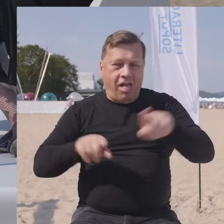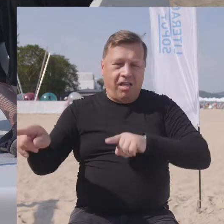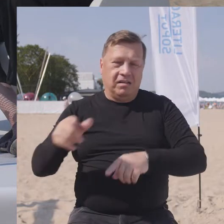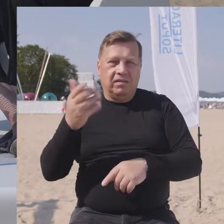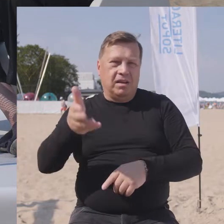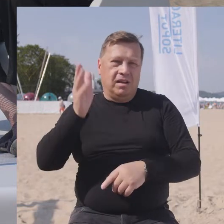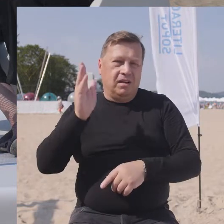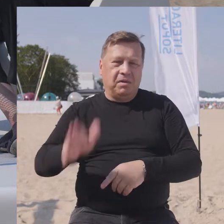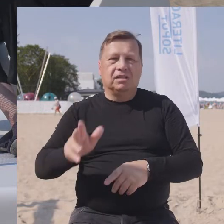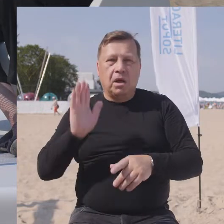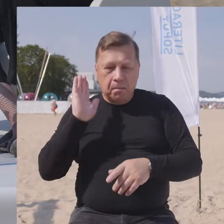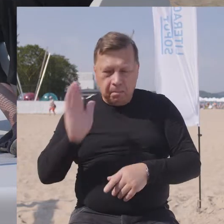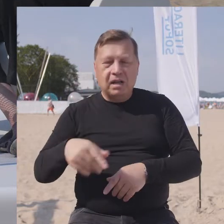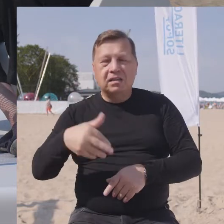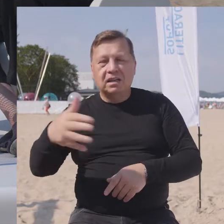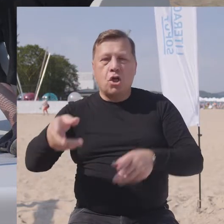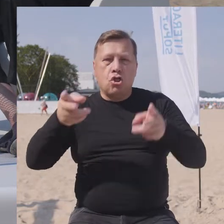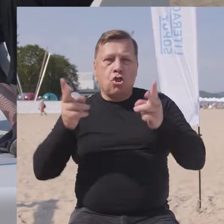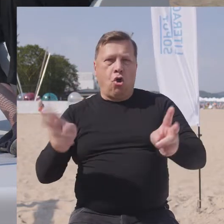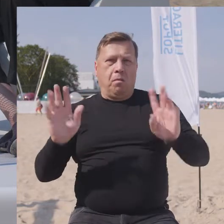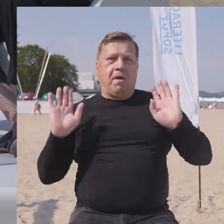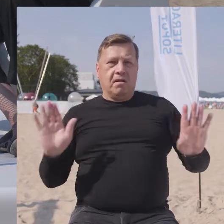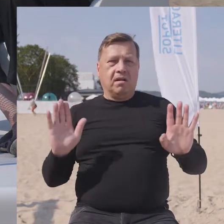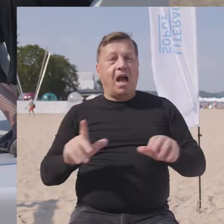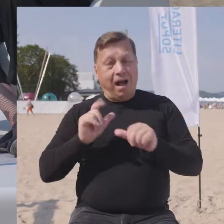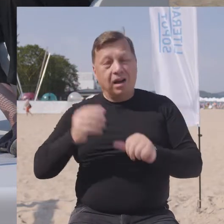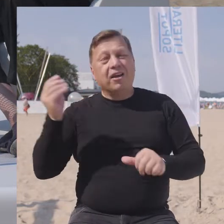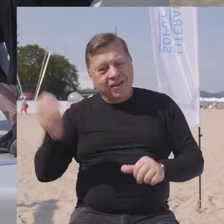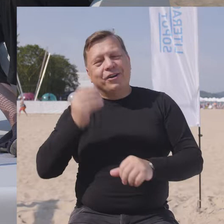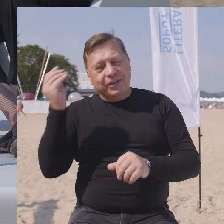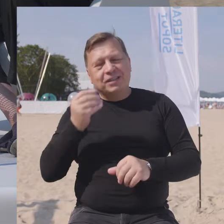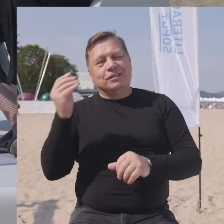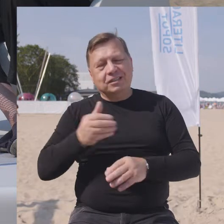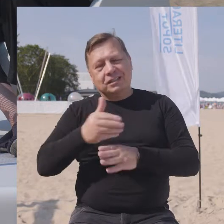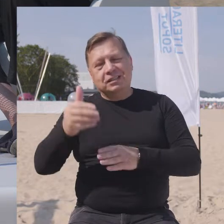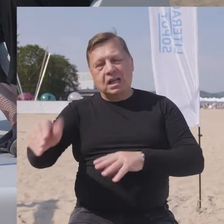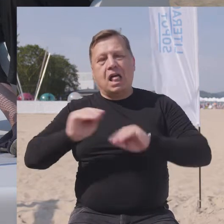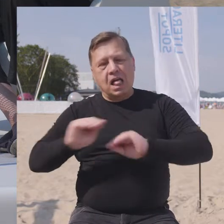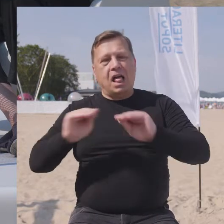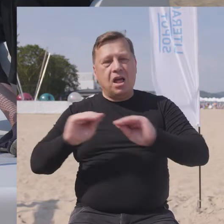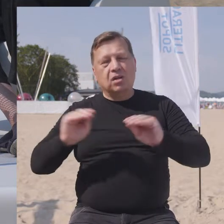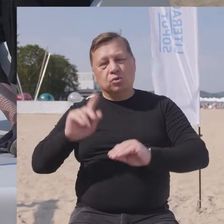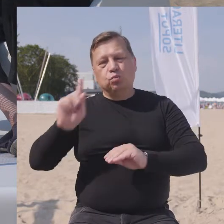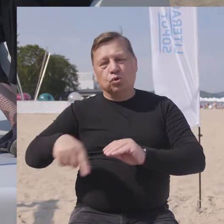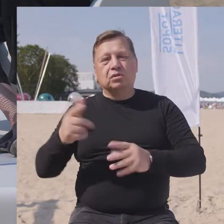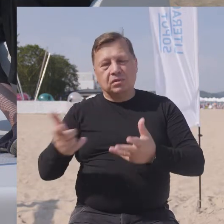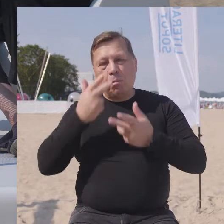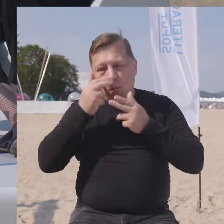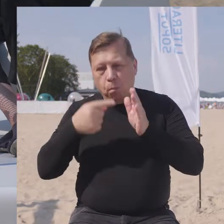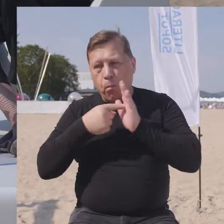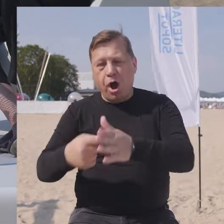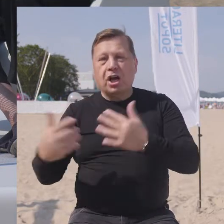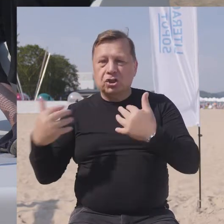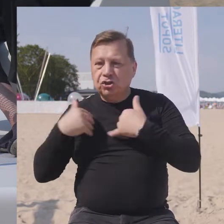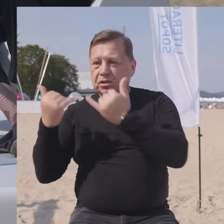będzie to dla nas normą, ale teraz musimy jeszcze ciągle prowadzić tę edukację, pokazywać, że po prostu życie w każdej